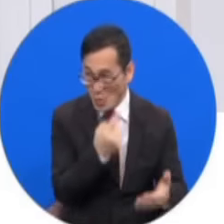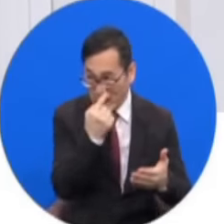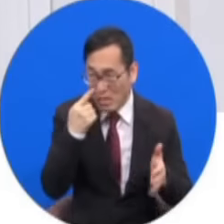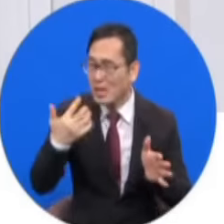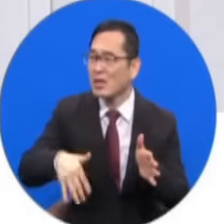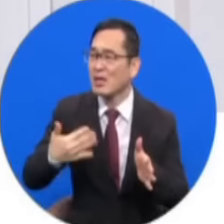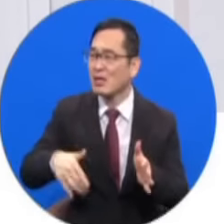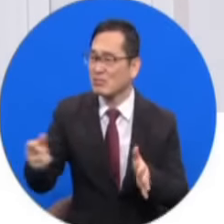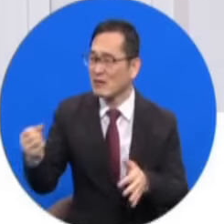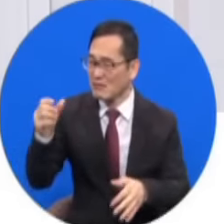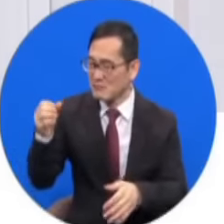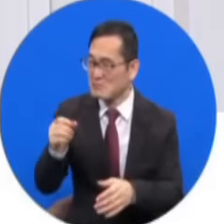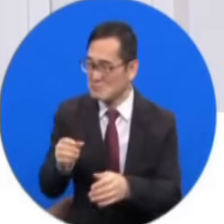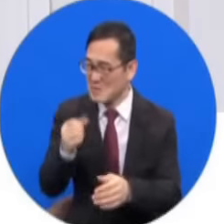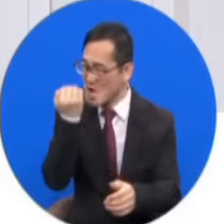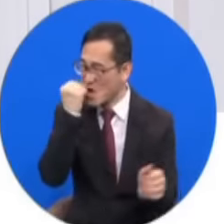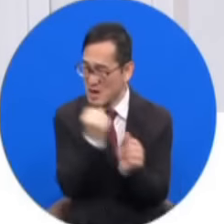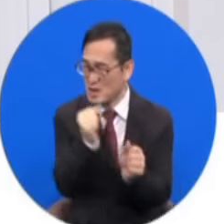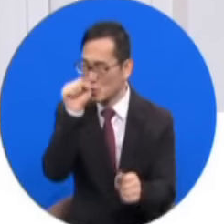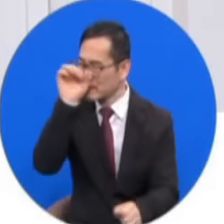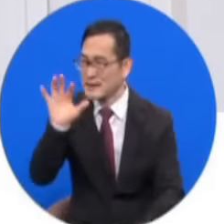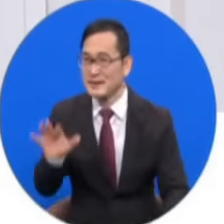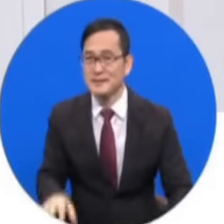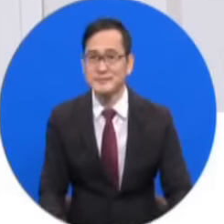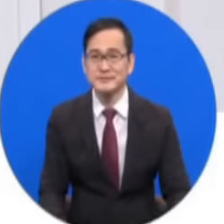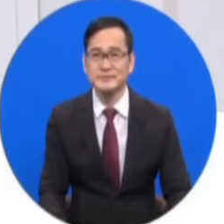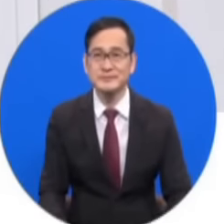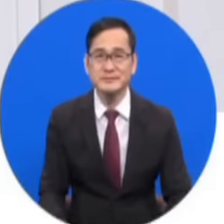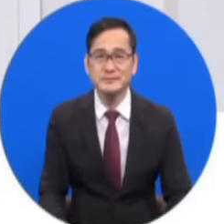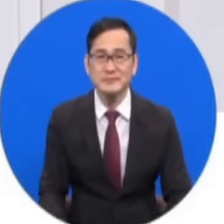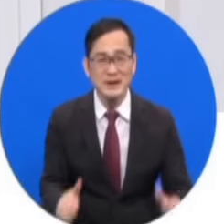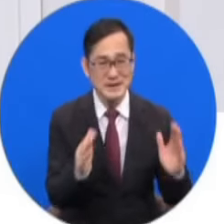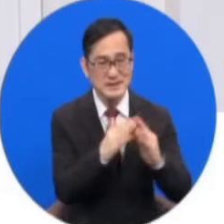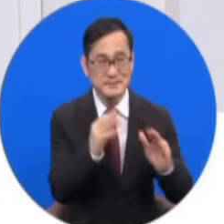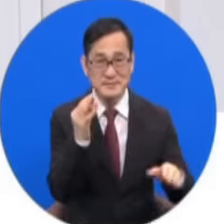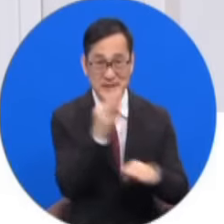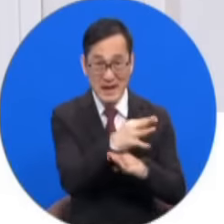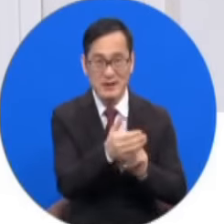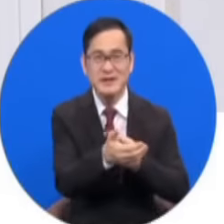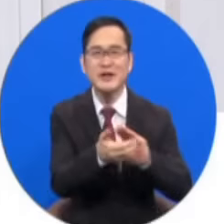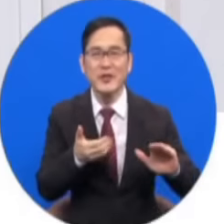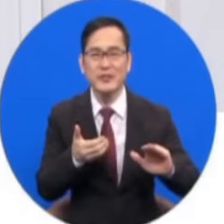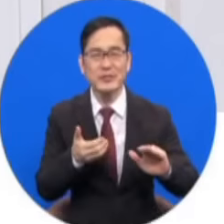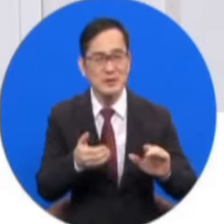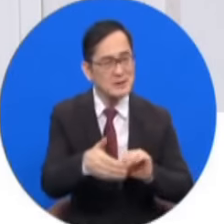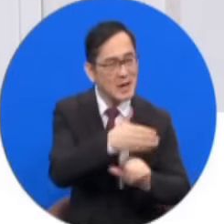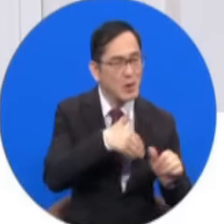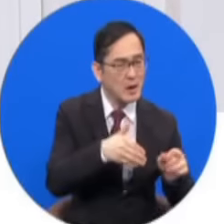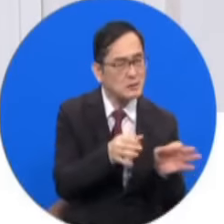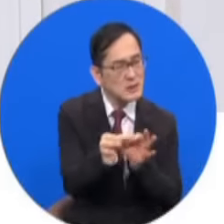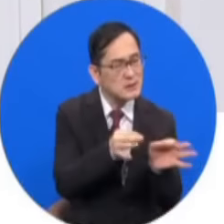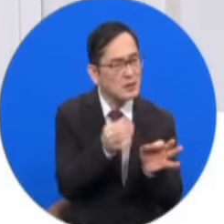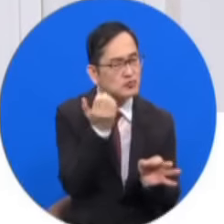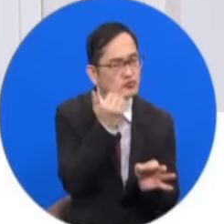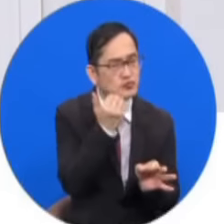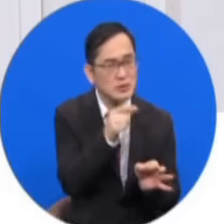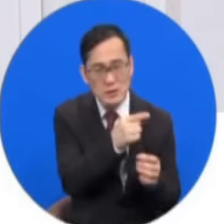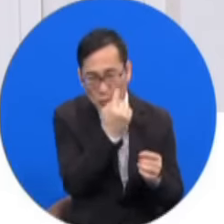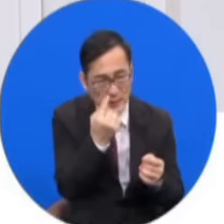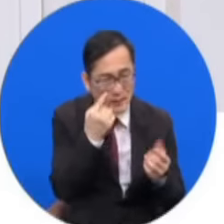시점이지만이 소유권을 공식적으로 넘겨받기 이전에 일까지 예단해서 이야기를 하는 것은 전 좀 주의해야 된다라는 입장입니다